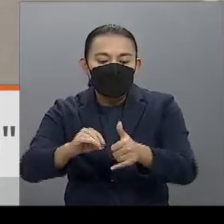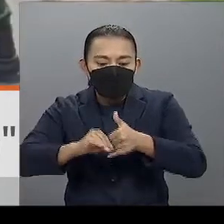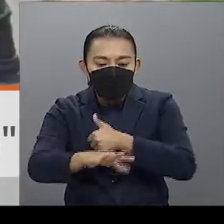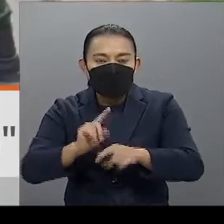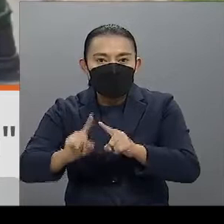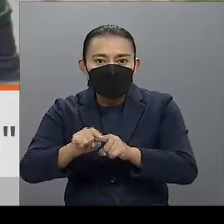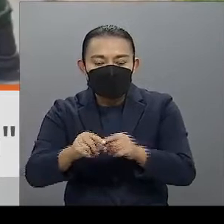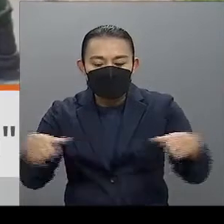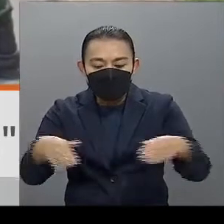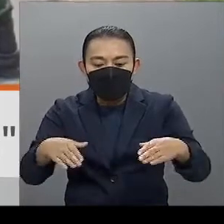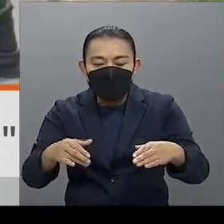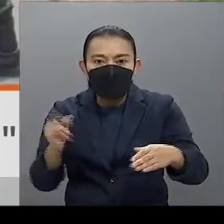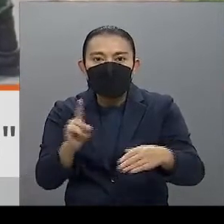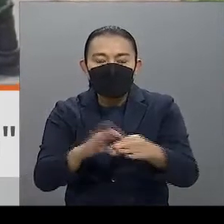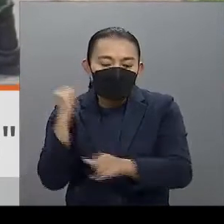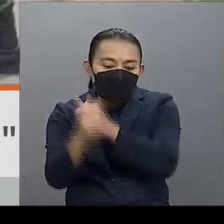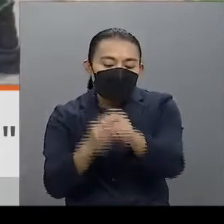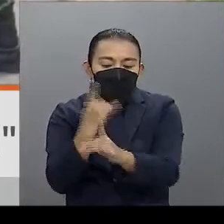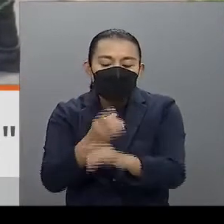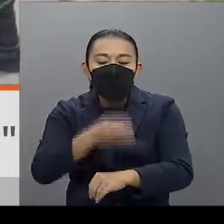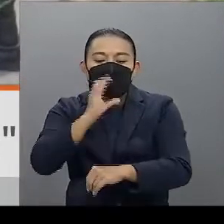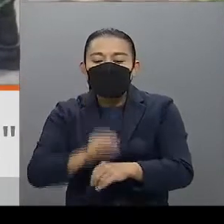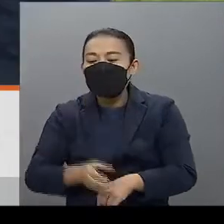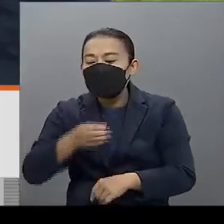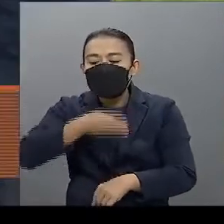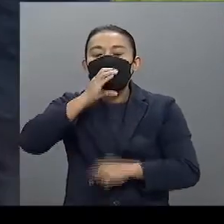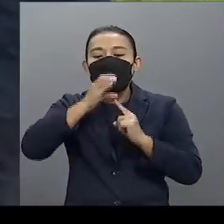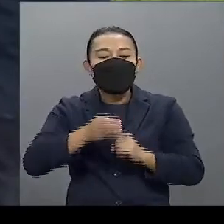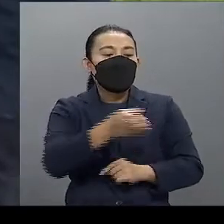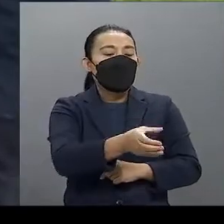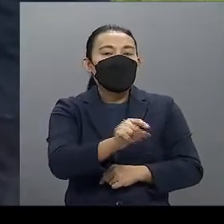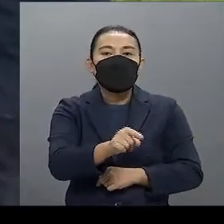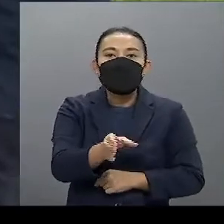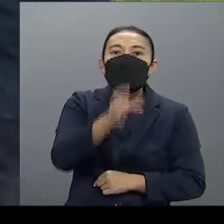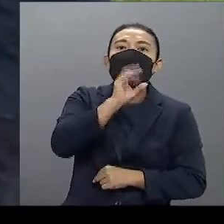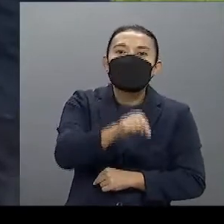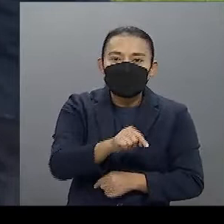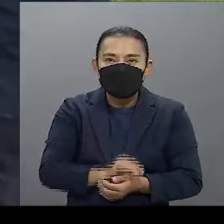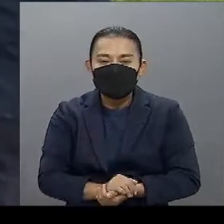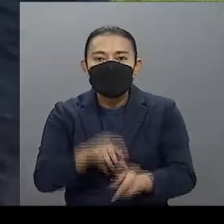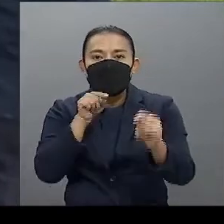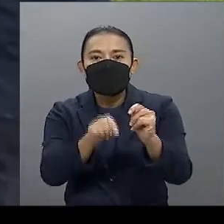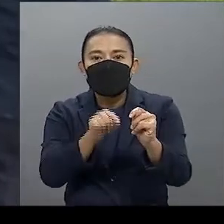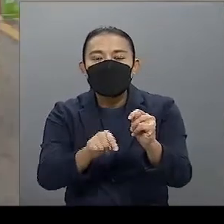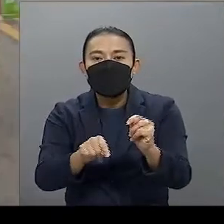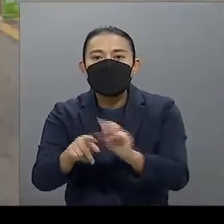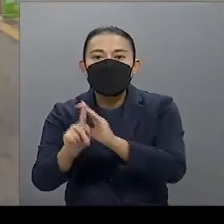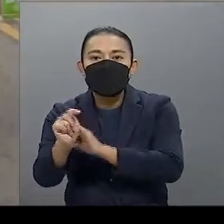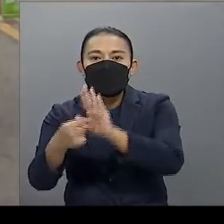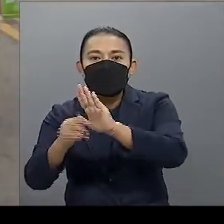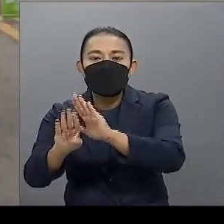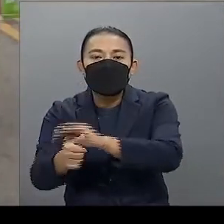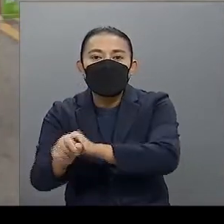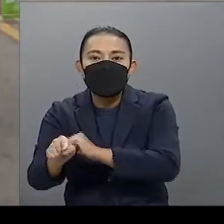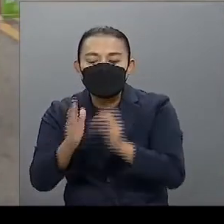คะดื่มกินสุราและก็ใช้แก้วใบเดียวกันด้วยนะคะส่วนที่ตำบลตับเต่าในฮะพบผู้บวชสะสมรวม 29คนแล้วก็